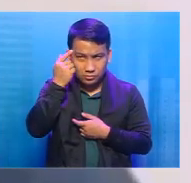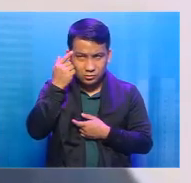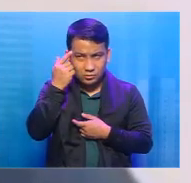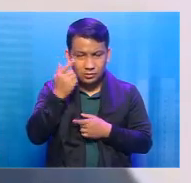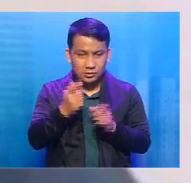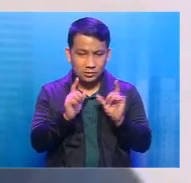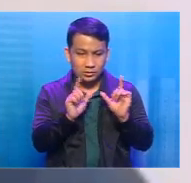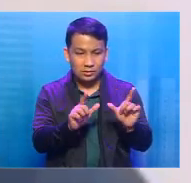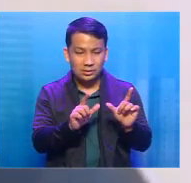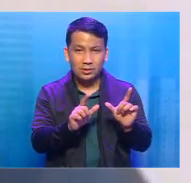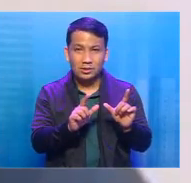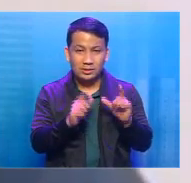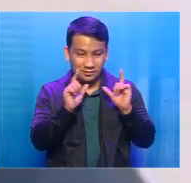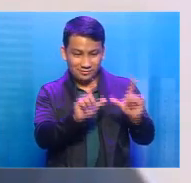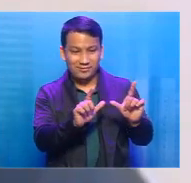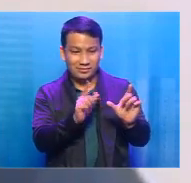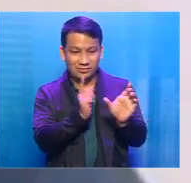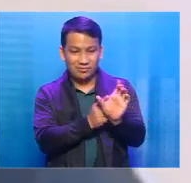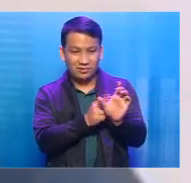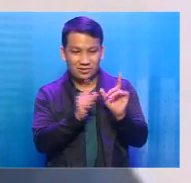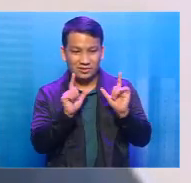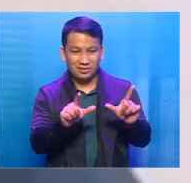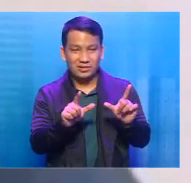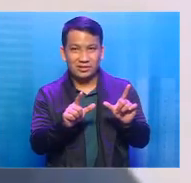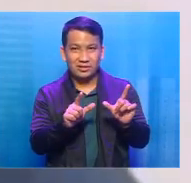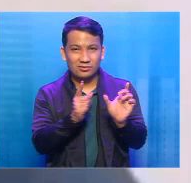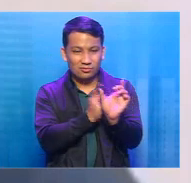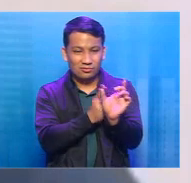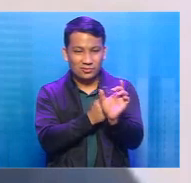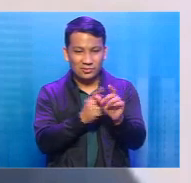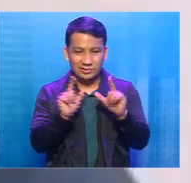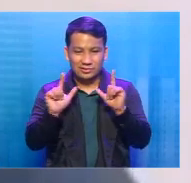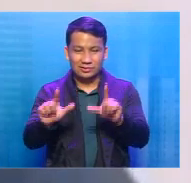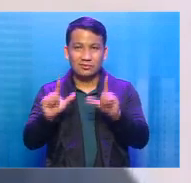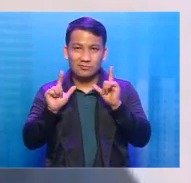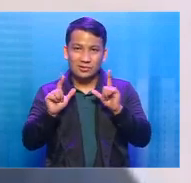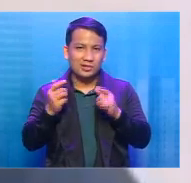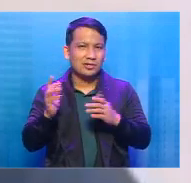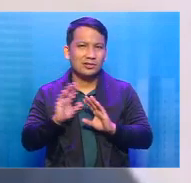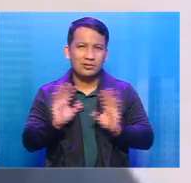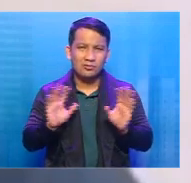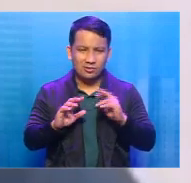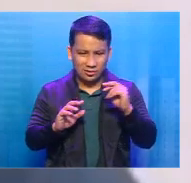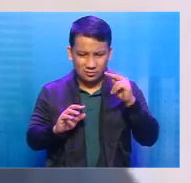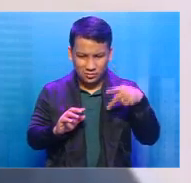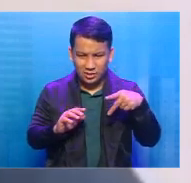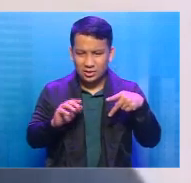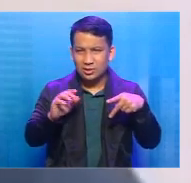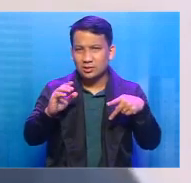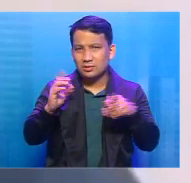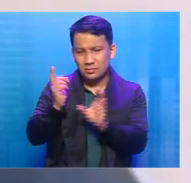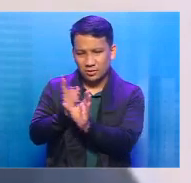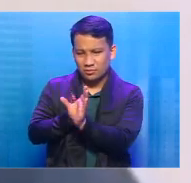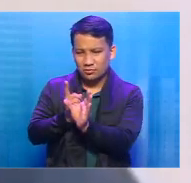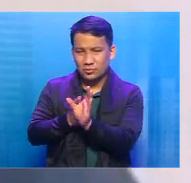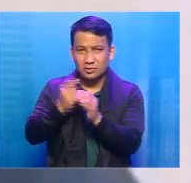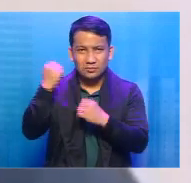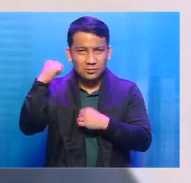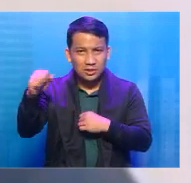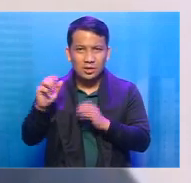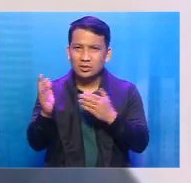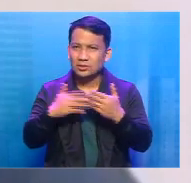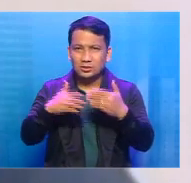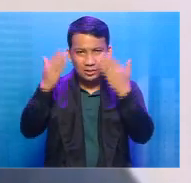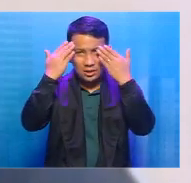tag na tatawagin na lang kung sino-sino, NPA o komunista, na hindi naiisip no, na kung ano ang